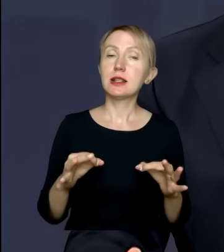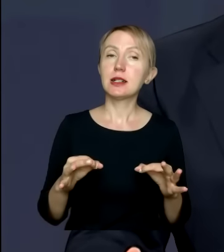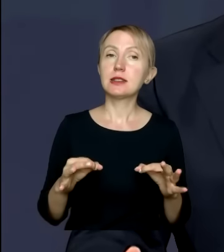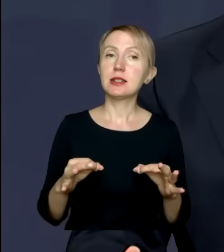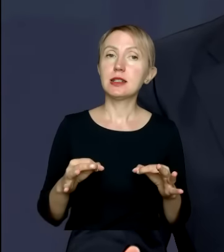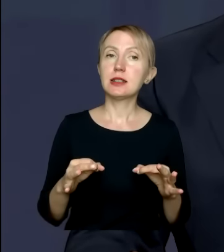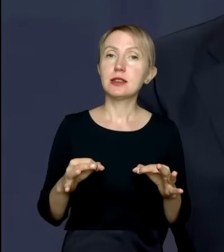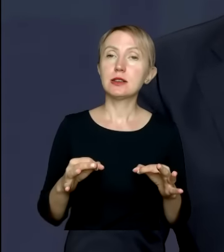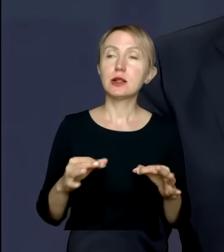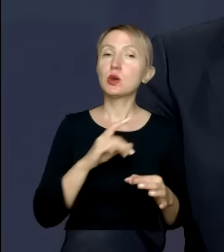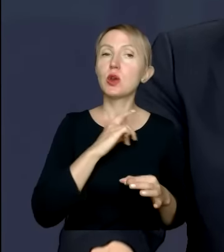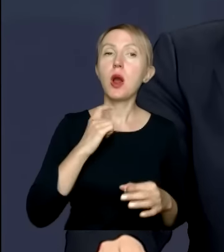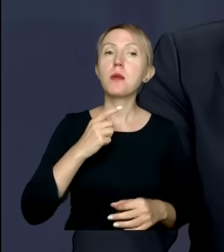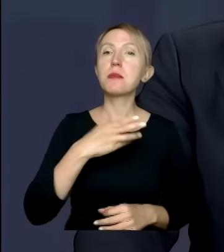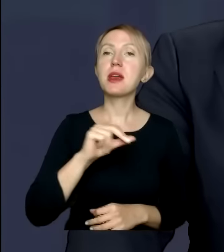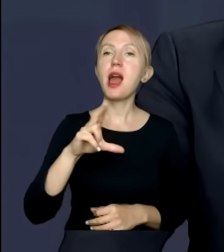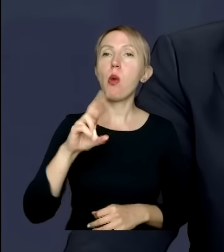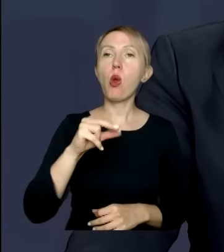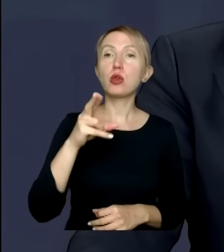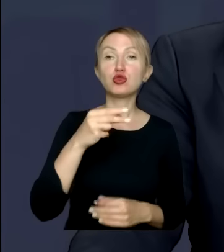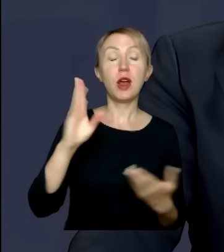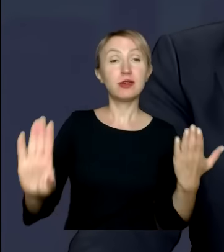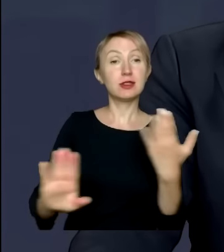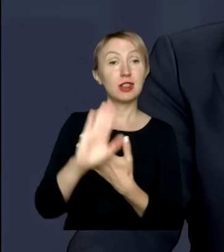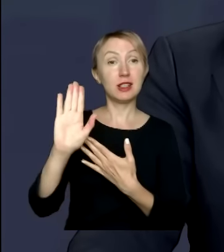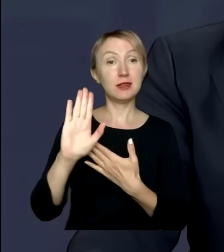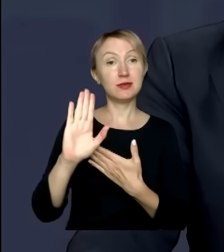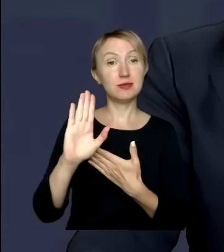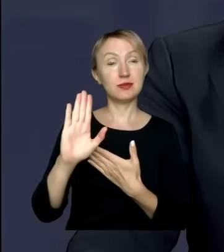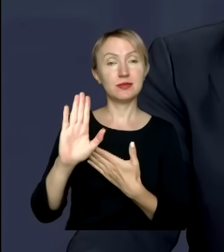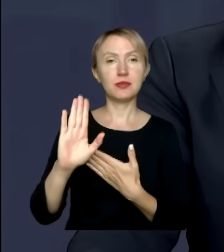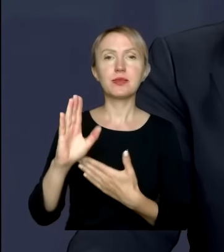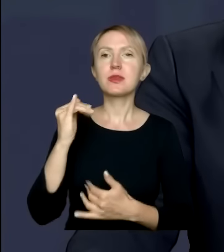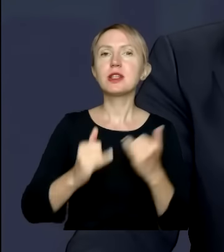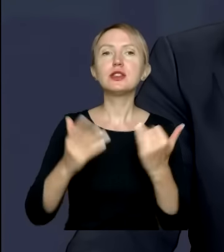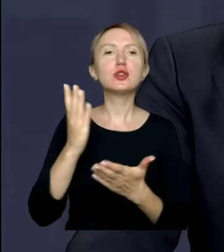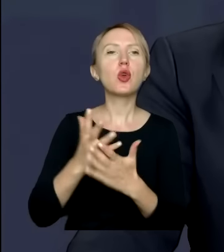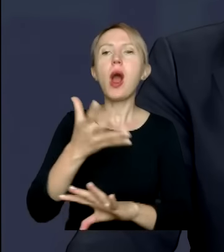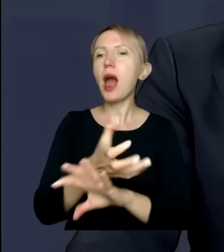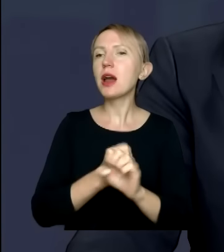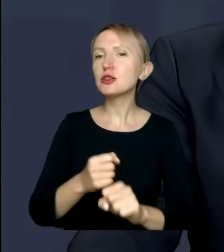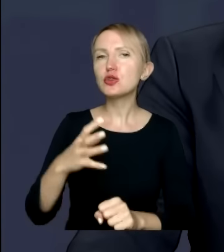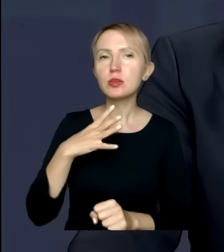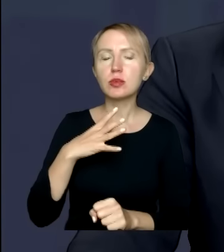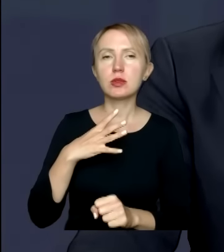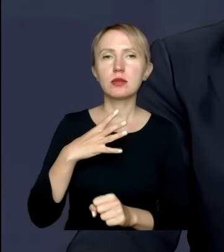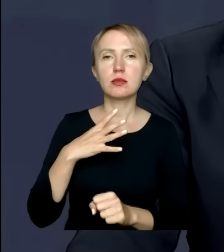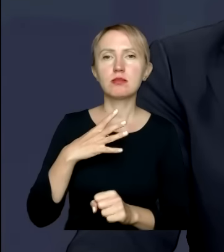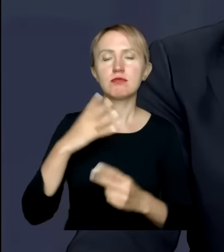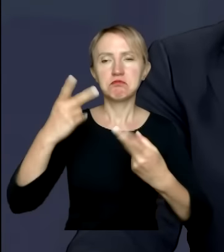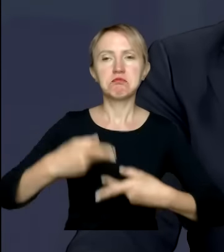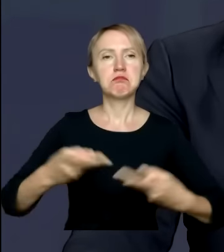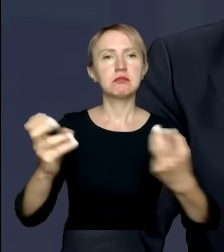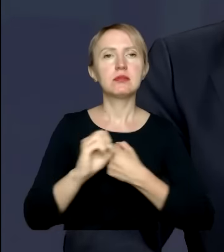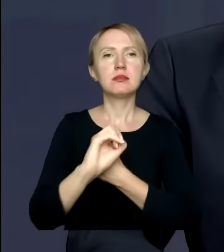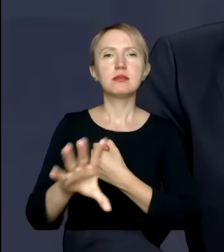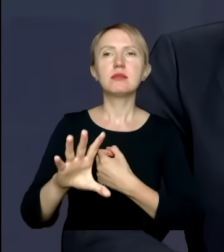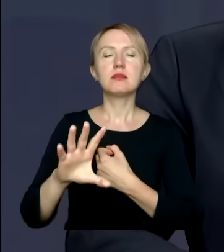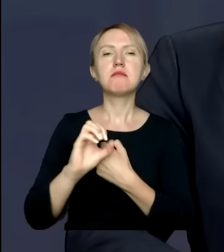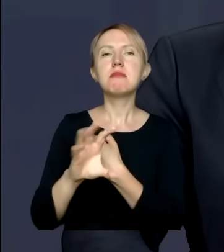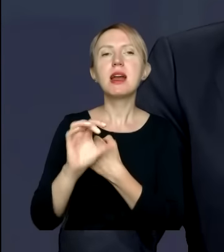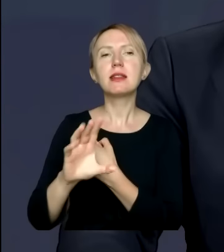sztandary ksiądz Michał Olszewski który Przecież gdy tylko było jego aresztowanie w establishment nowych mediach II Rzeczypospolitej